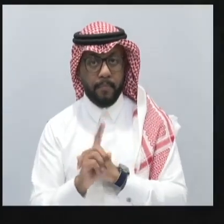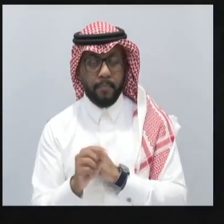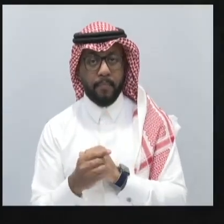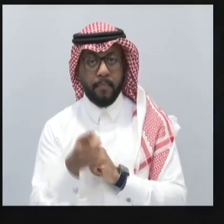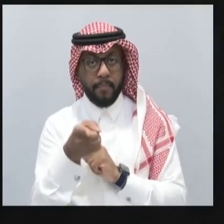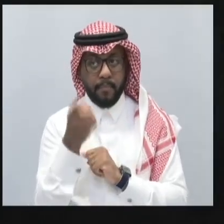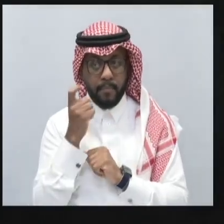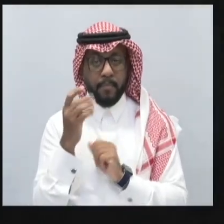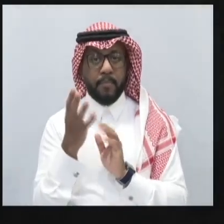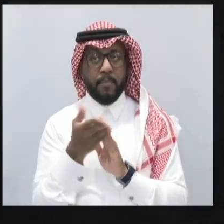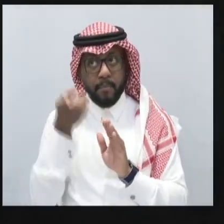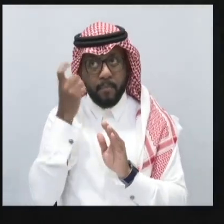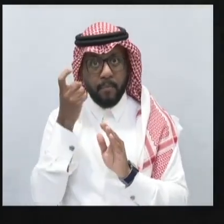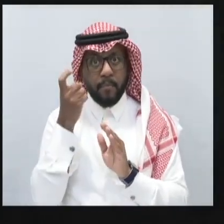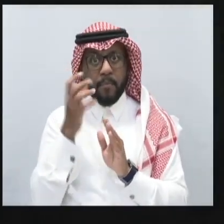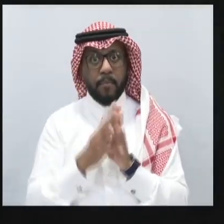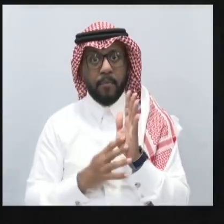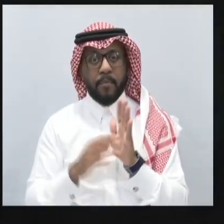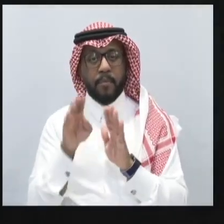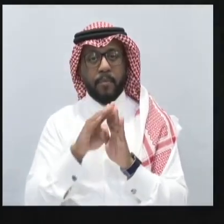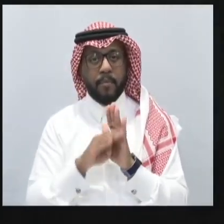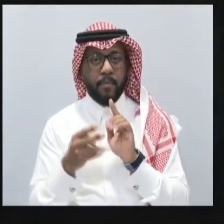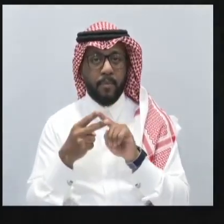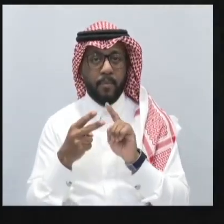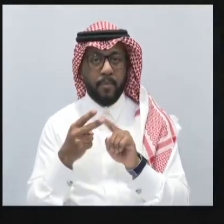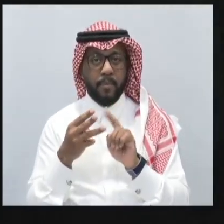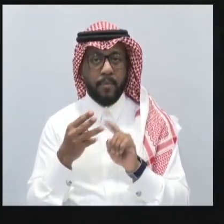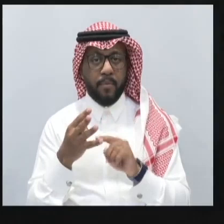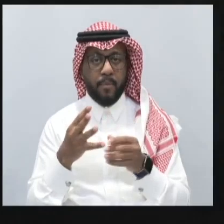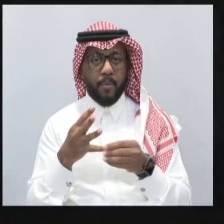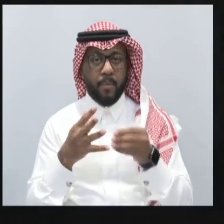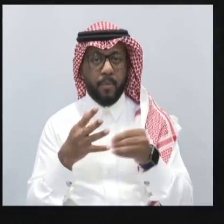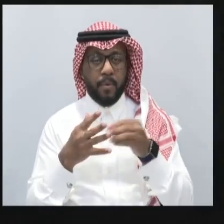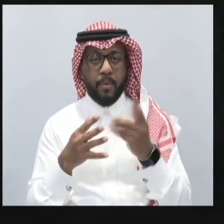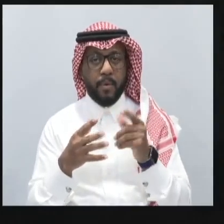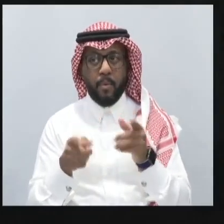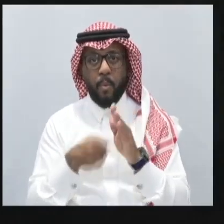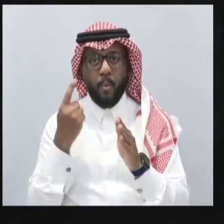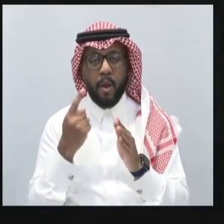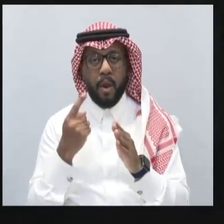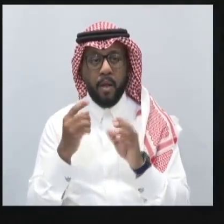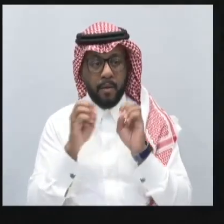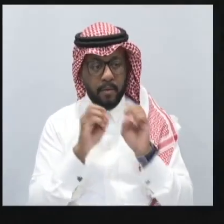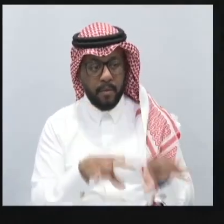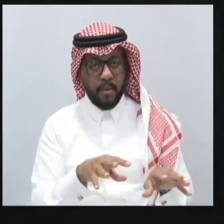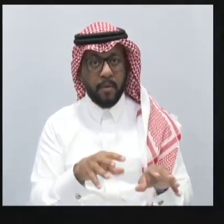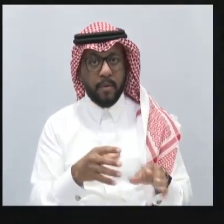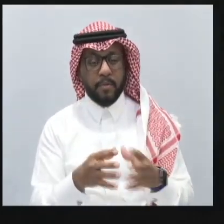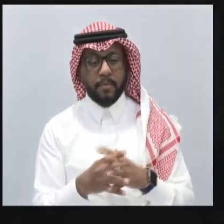نرتبها نبي نرتبها من اللي نبدا به من اللي يمد الارض